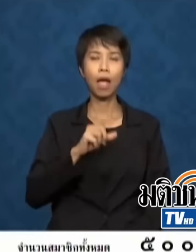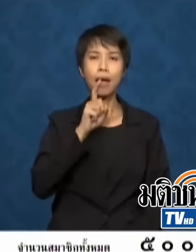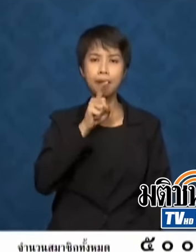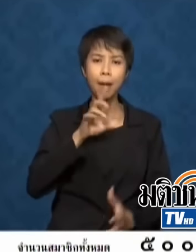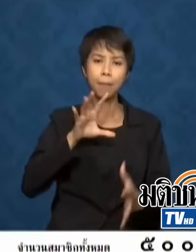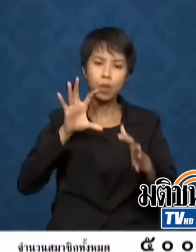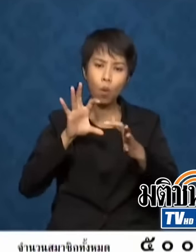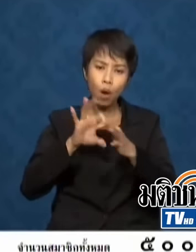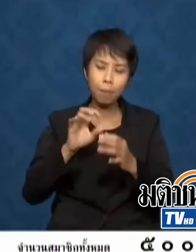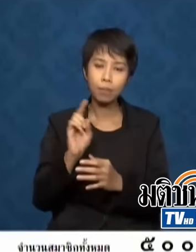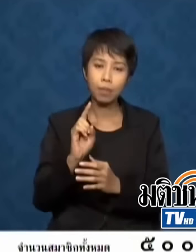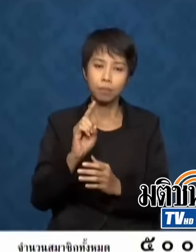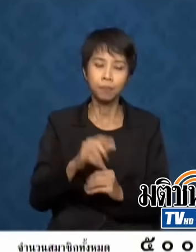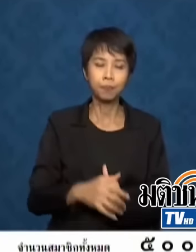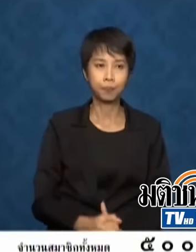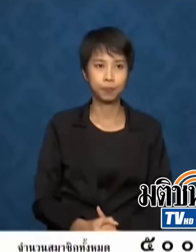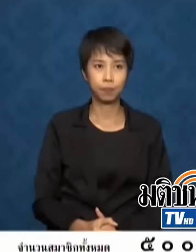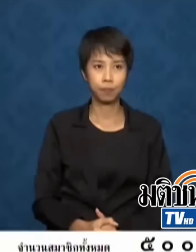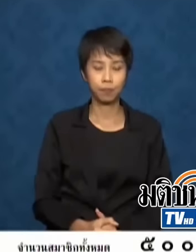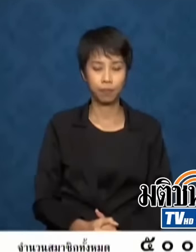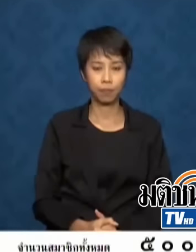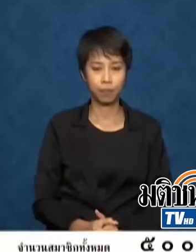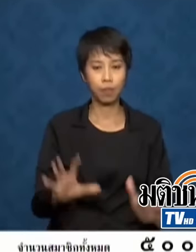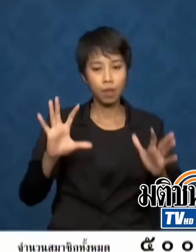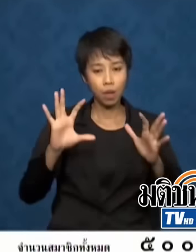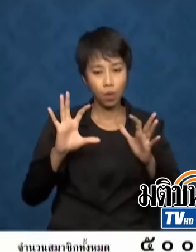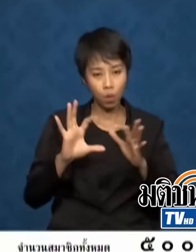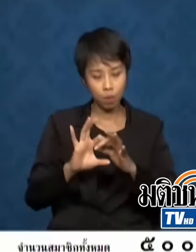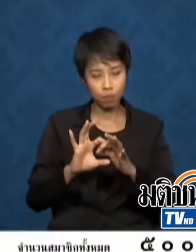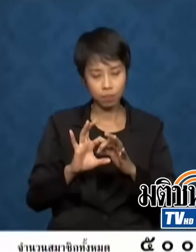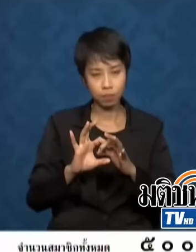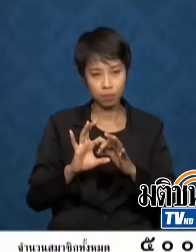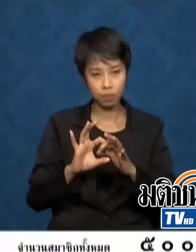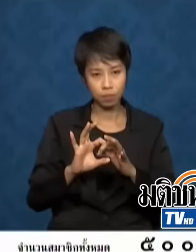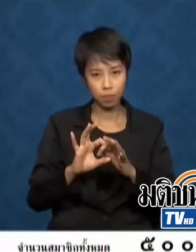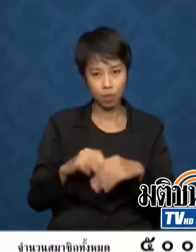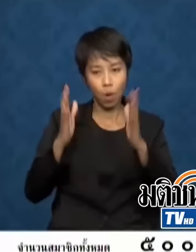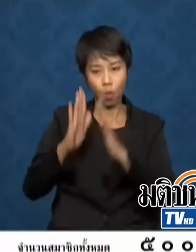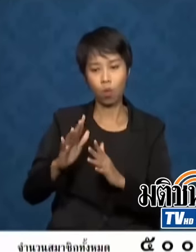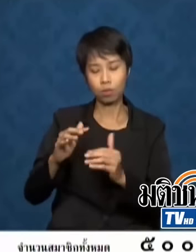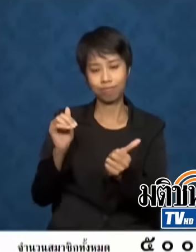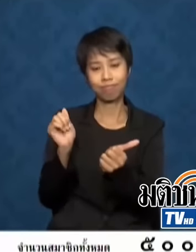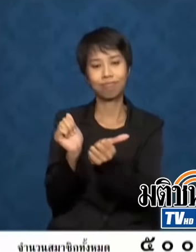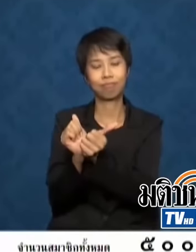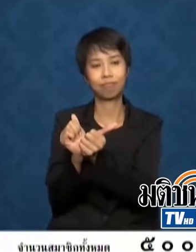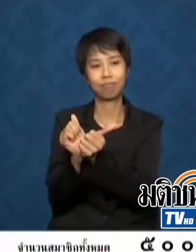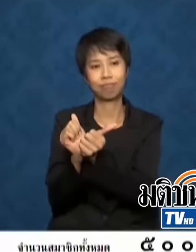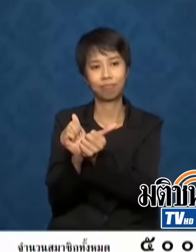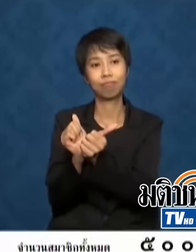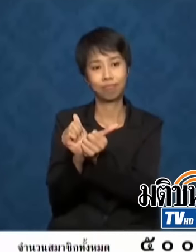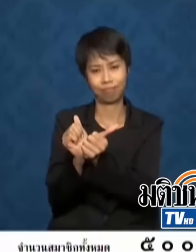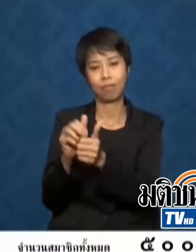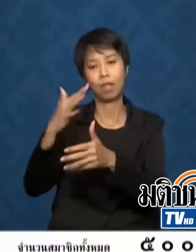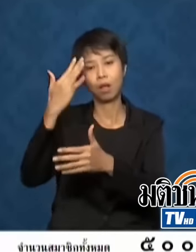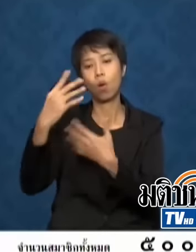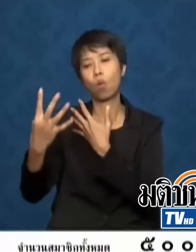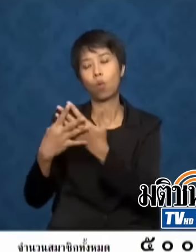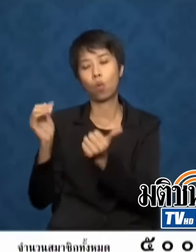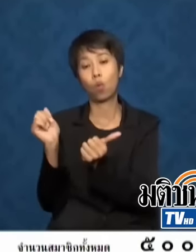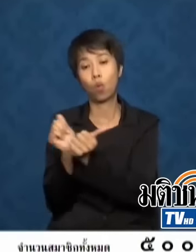ข้อเท็จจริงเพิ่มเติมเกี่ยวกับการส่งตัวผู้ต้องขังไปรักษานอกเรือนจ